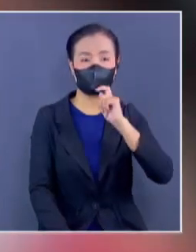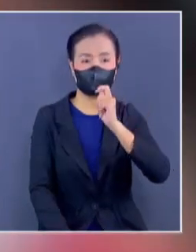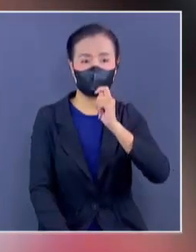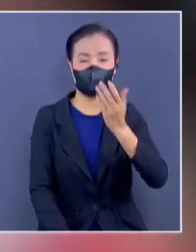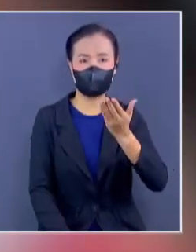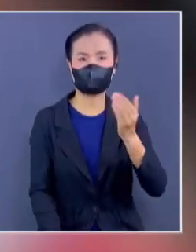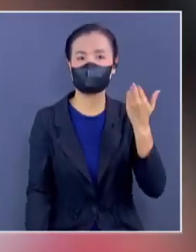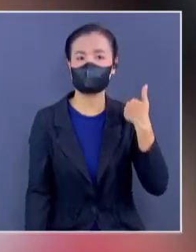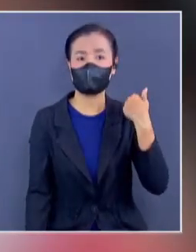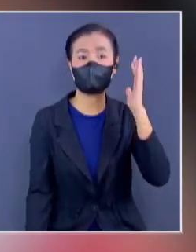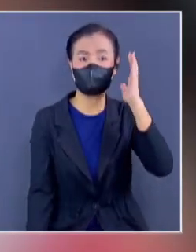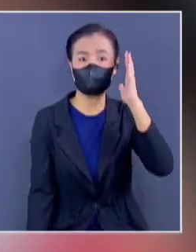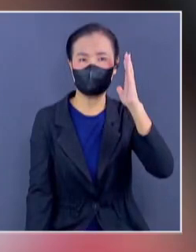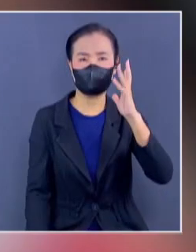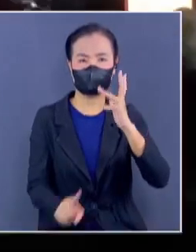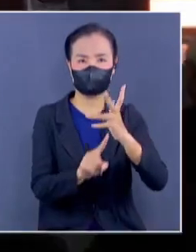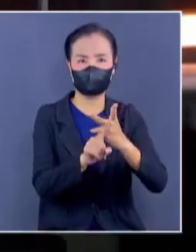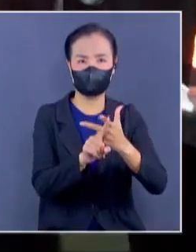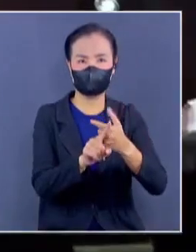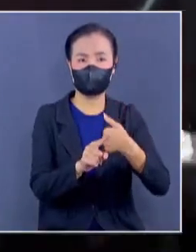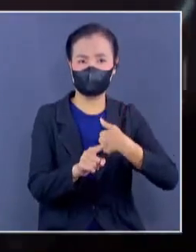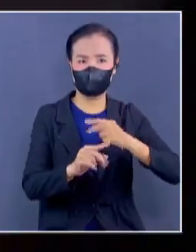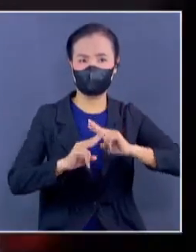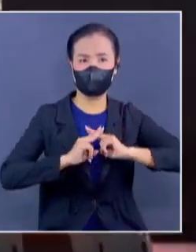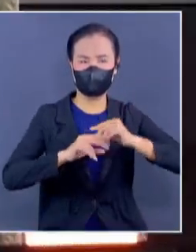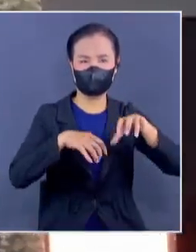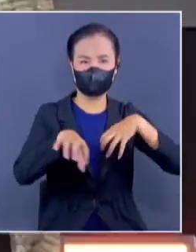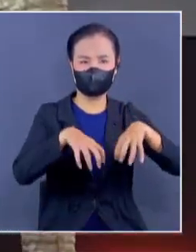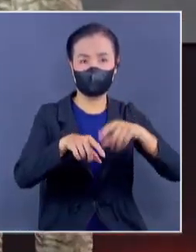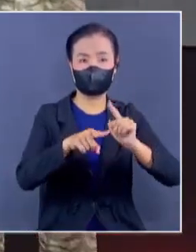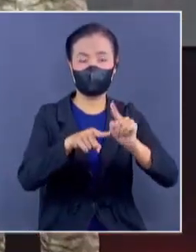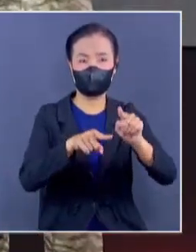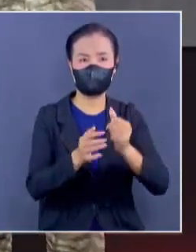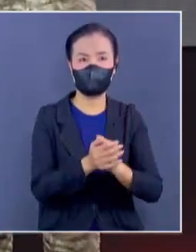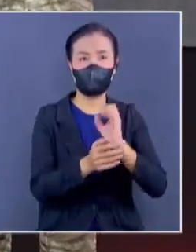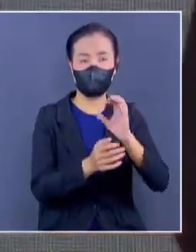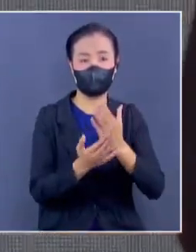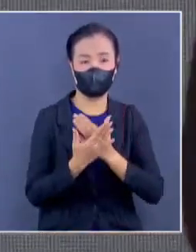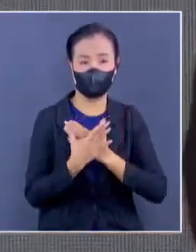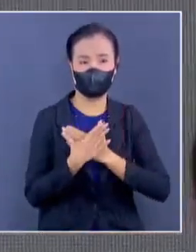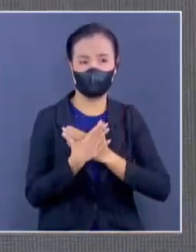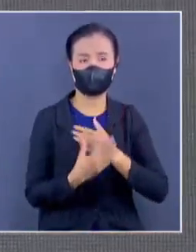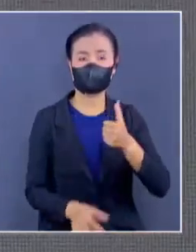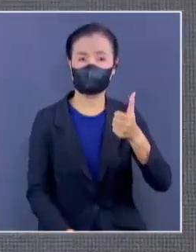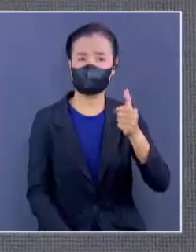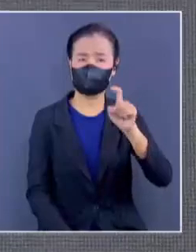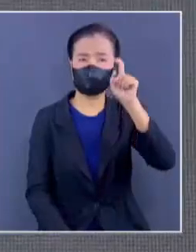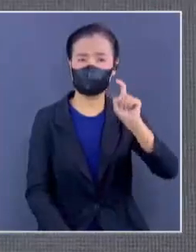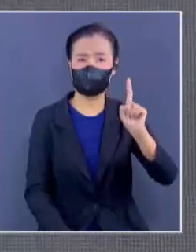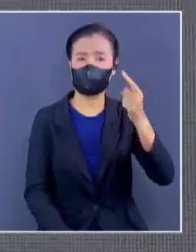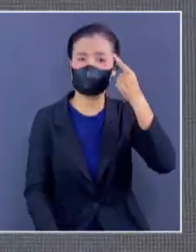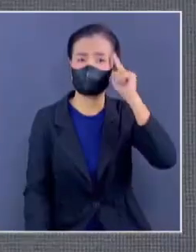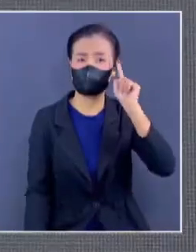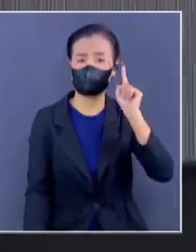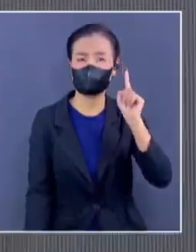นองว่าหากฝ่ายชายเจ้าชู้ตนจะเป็นคนจัดการเองนี่เลยตอกย้ำว่าความรักของทั้งคู่ยังดีอยู่หรือเปล่าพอ